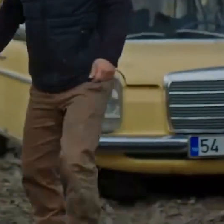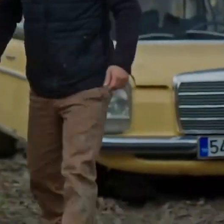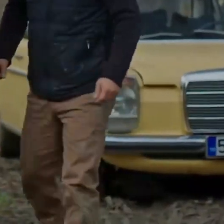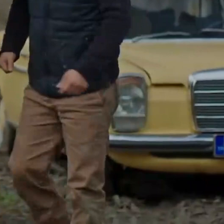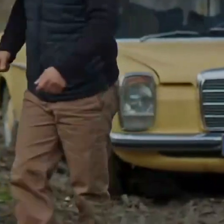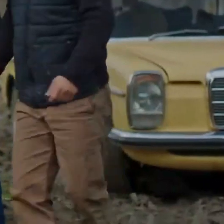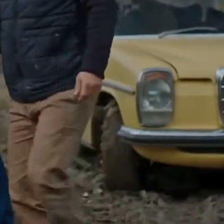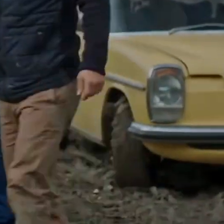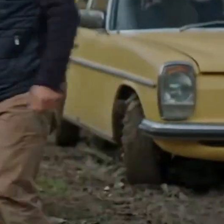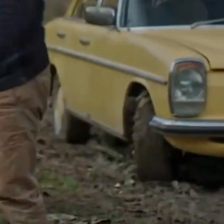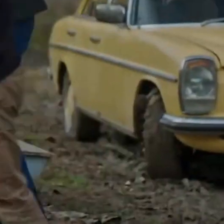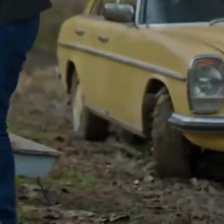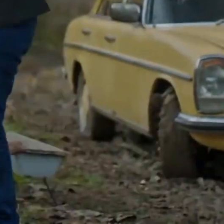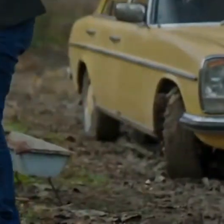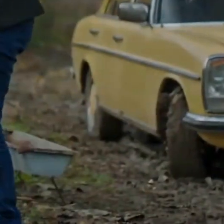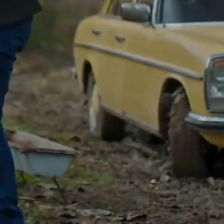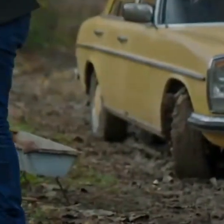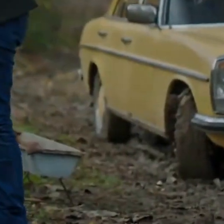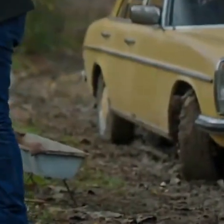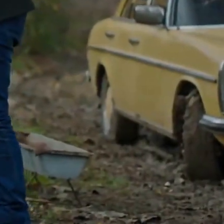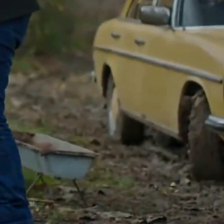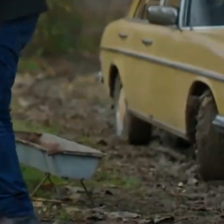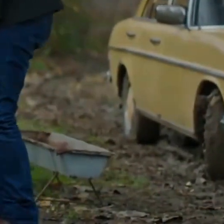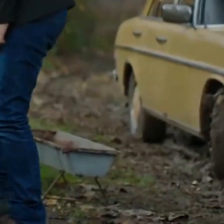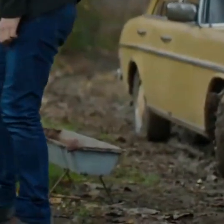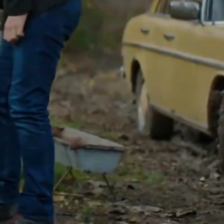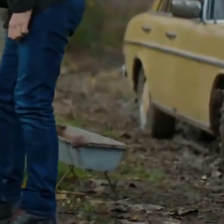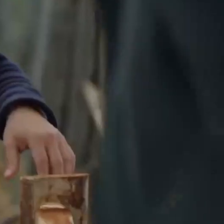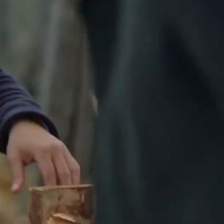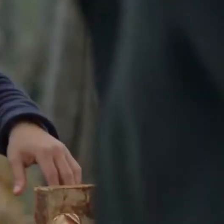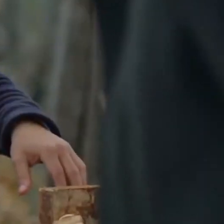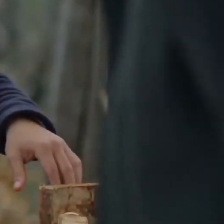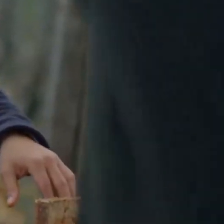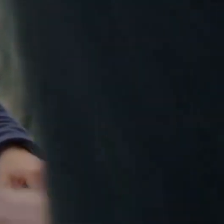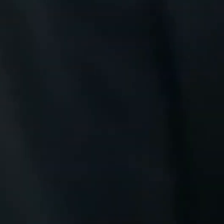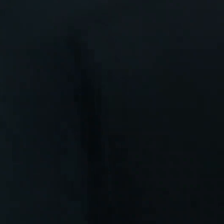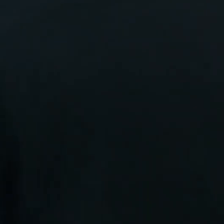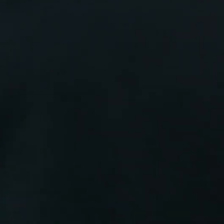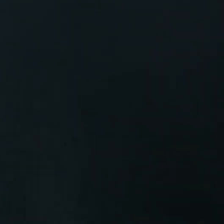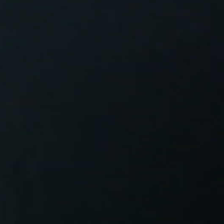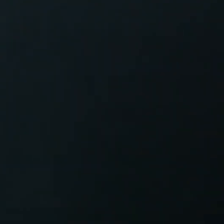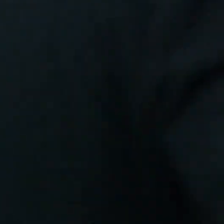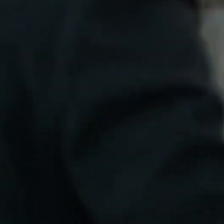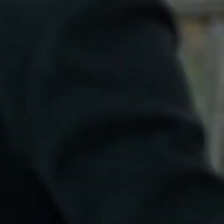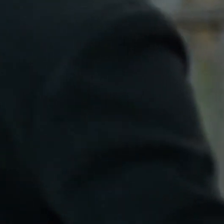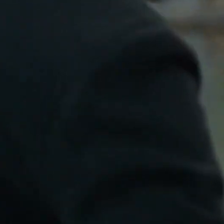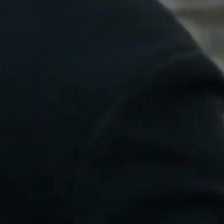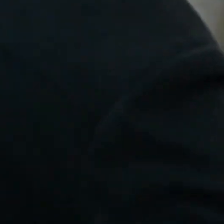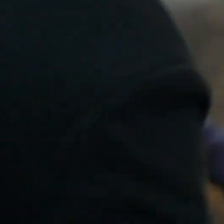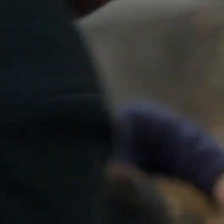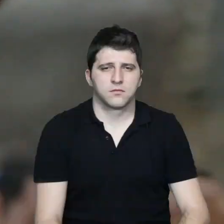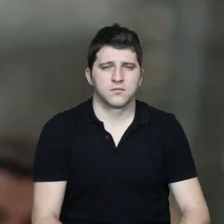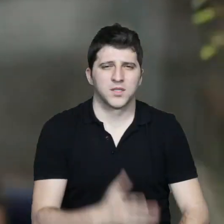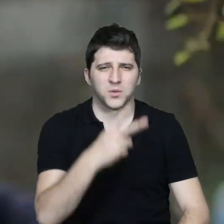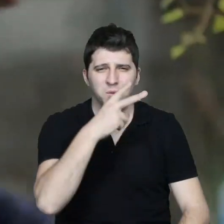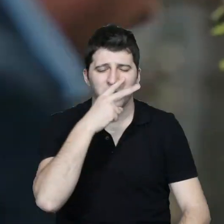Arabanın camları da açık. Oral kuyuya eğildi. Fatih kovayı yukarı çekecek halatın sarılı olduğu kolu çeviriyor. Bu ne